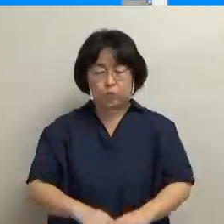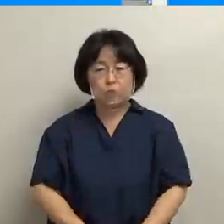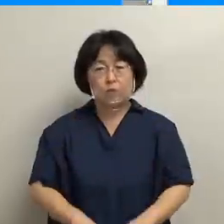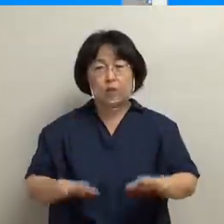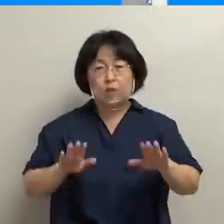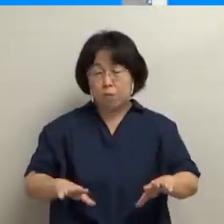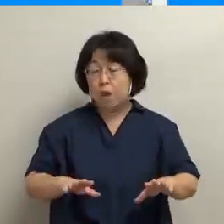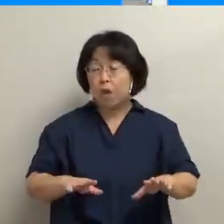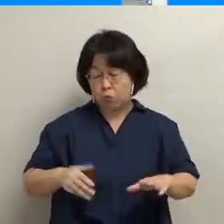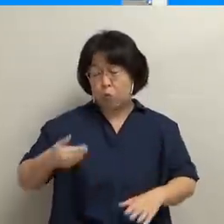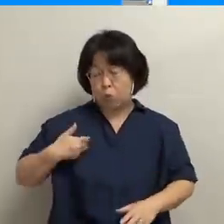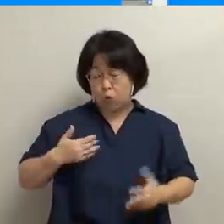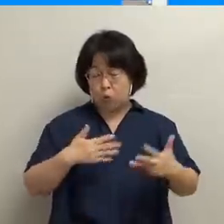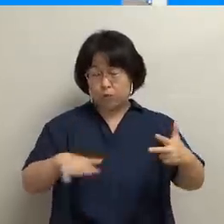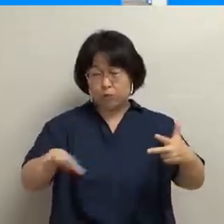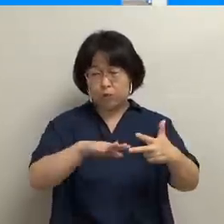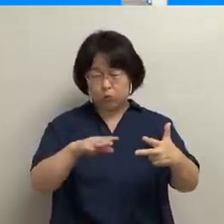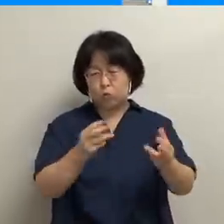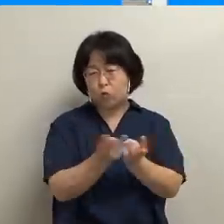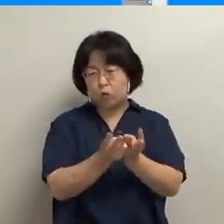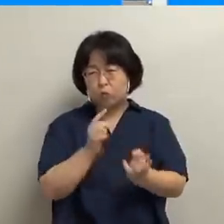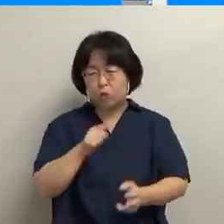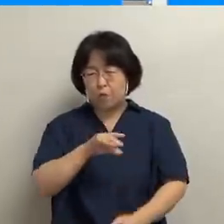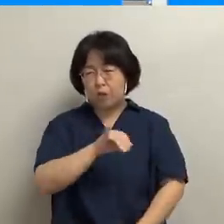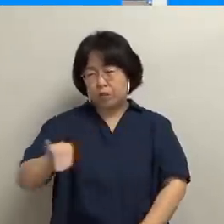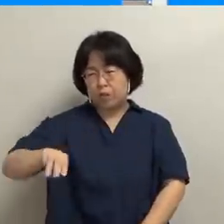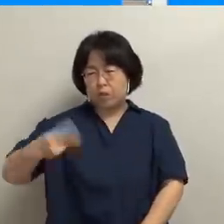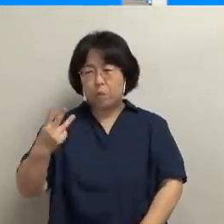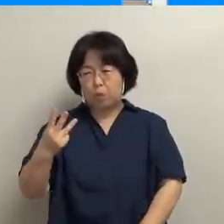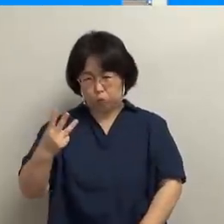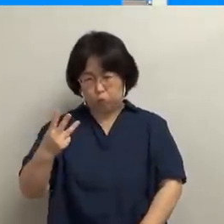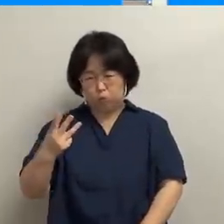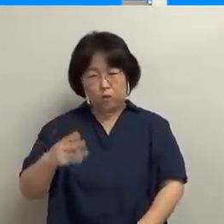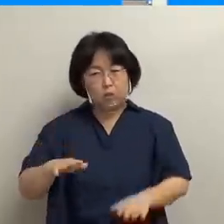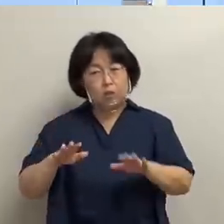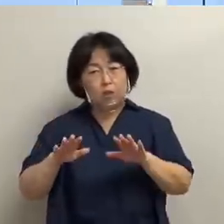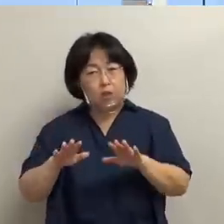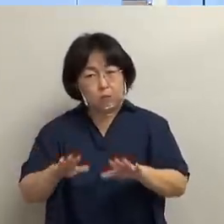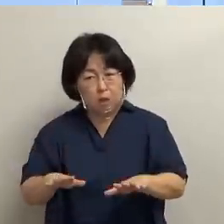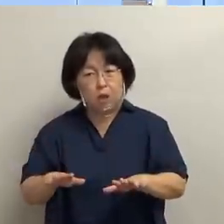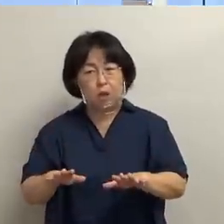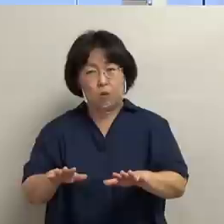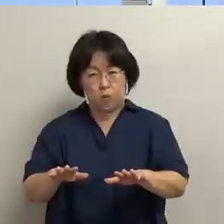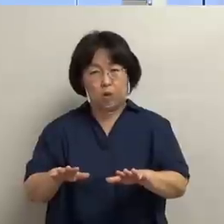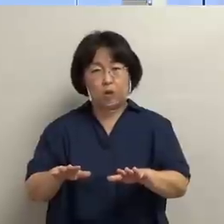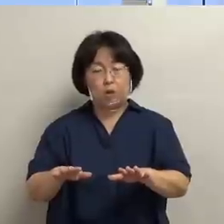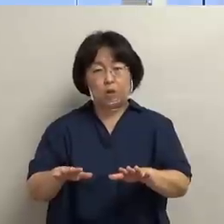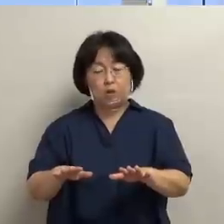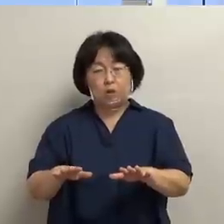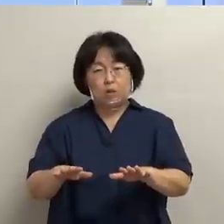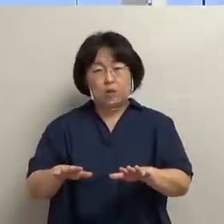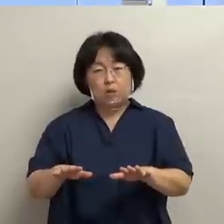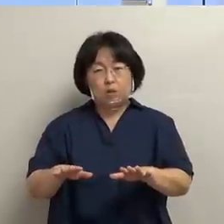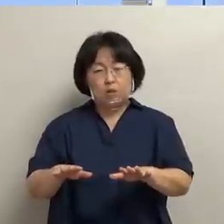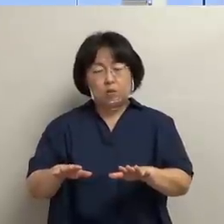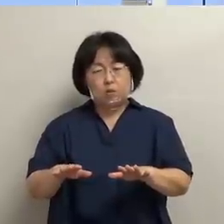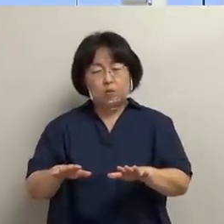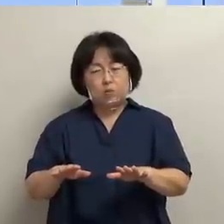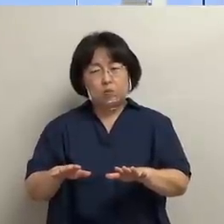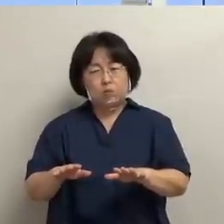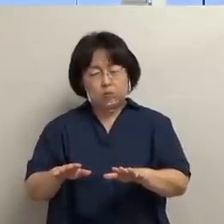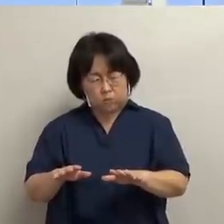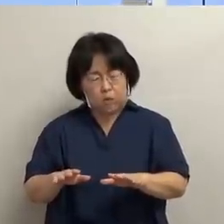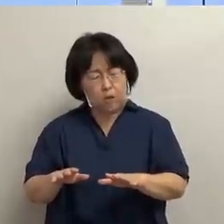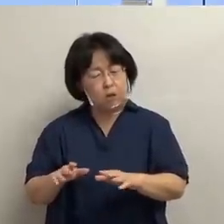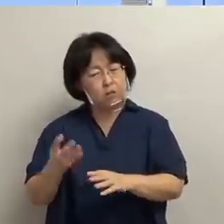1300ぐらいですよねええっと現時点でどのくらい埋まっているのかのでだいたいこう状況